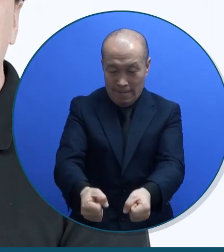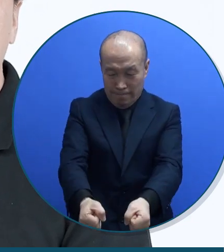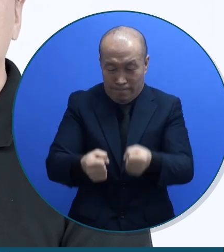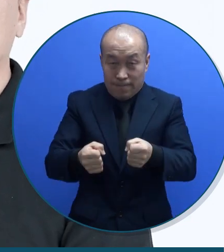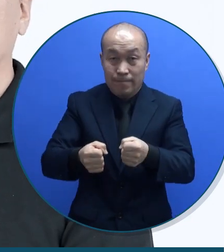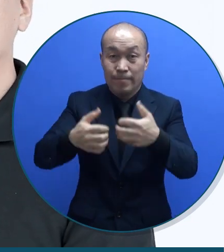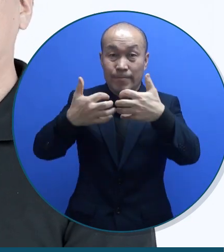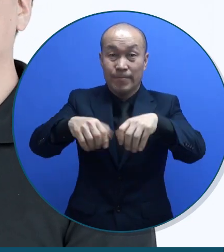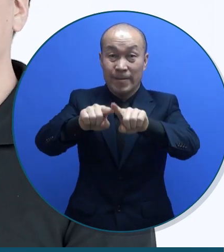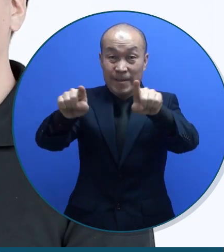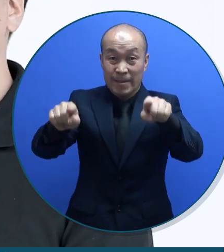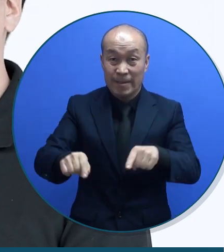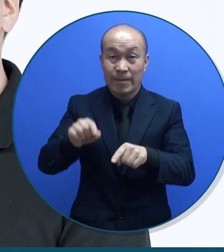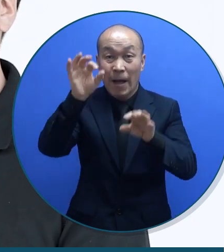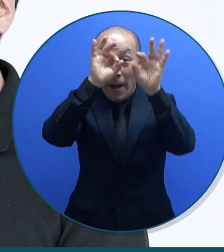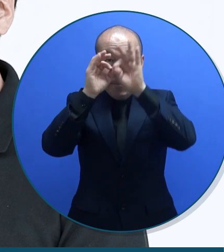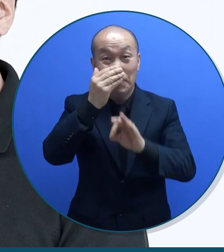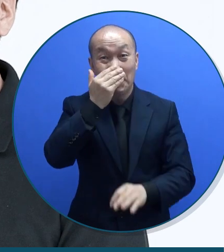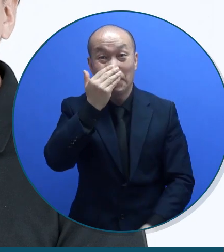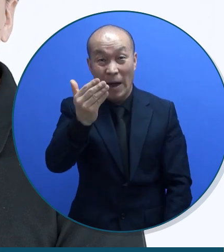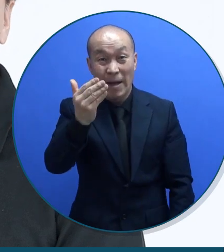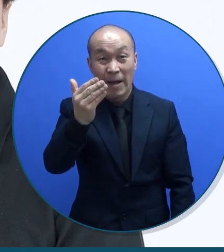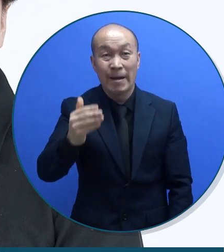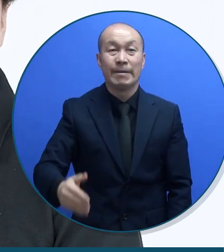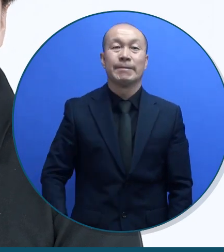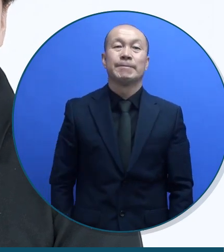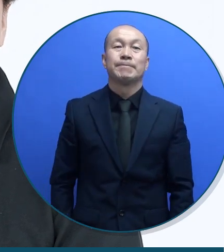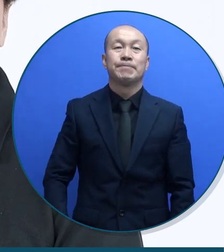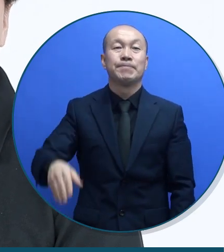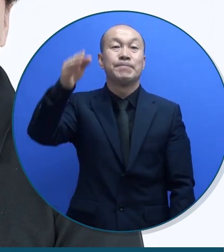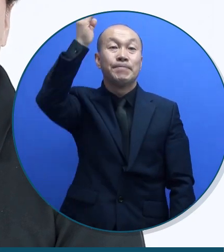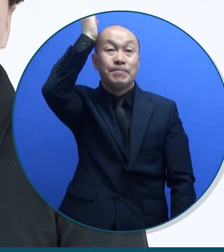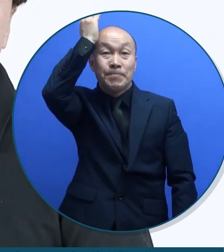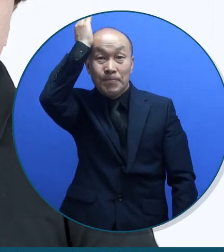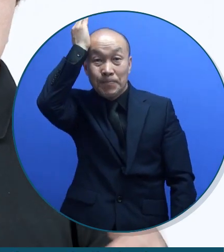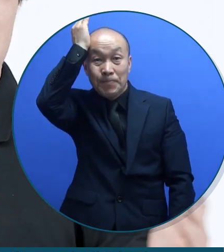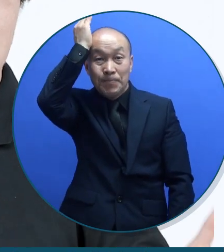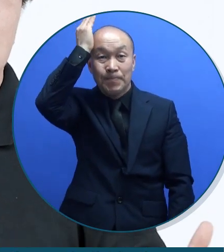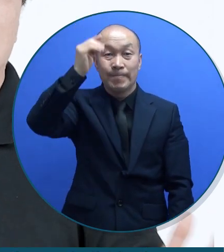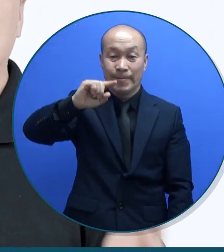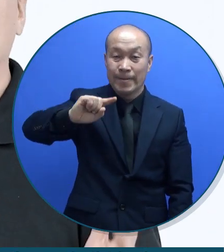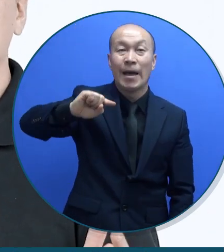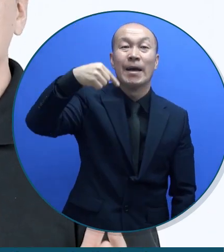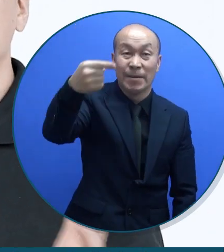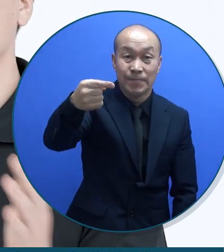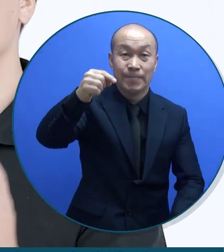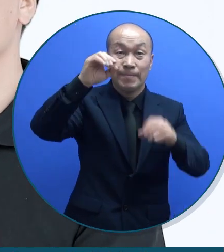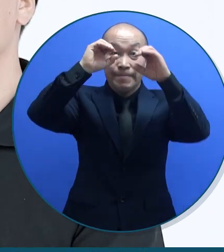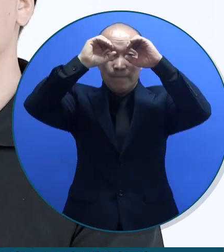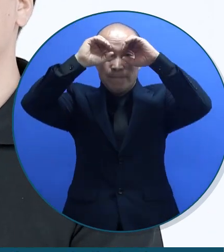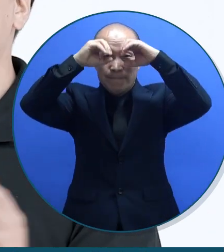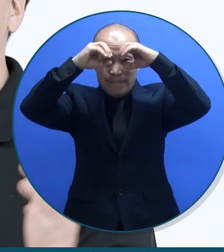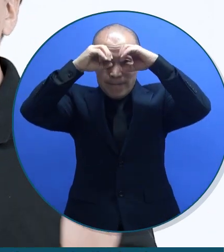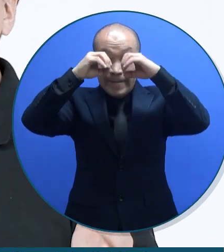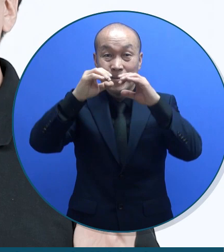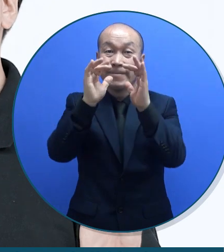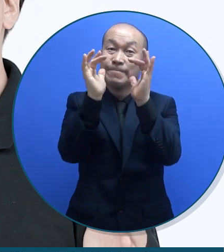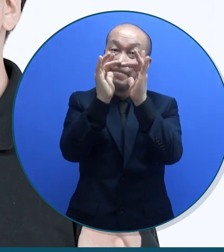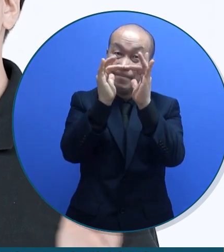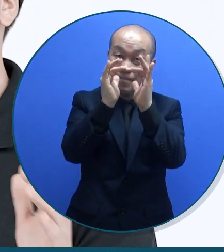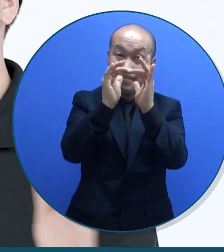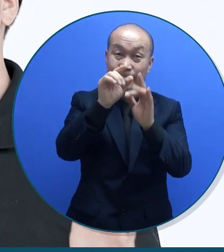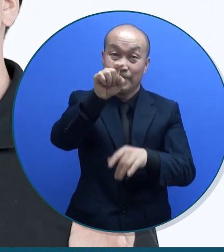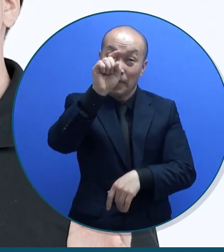그럼 어떻게 자동 심장 충격기를 찾을 수 있을까요? 네이버나 다음, 구글 등